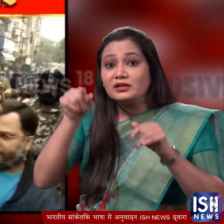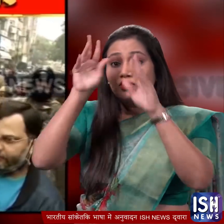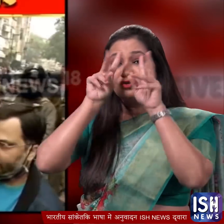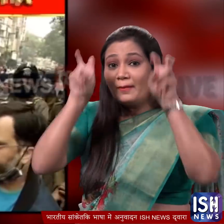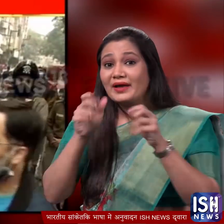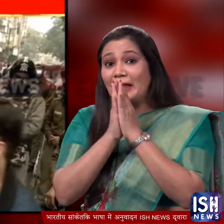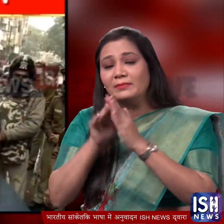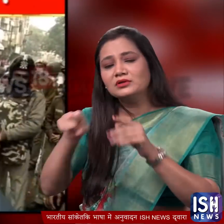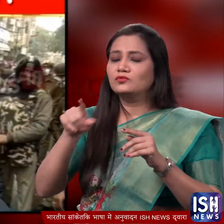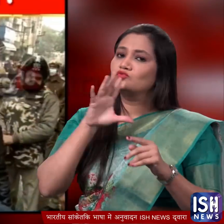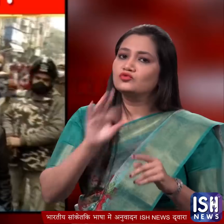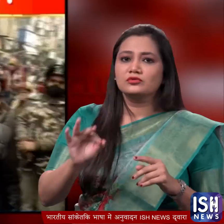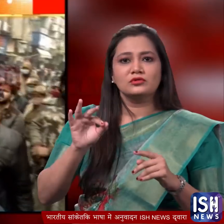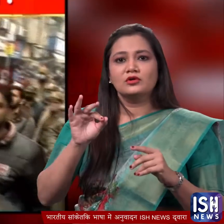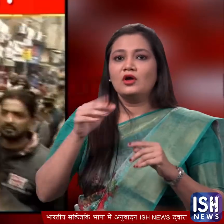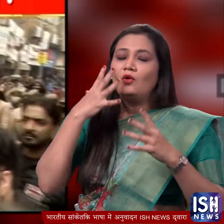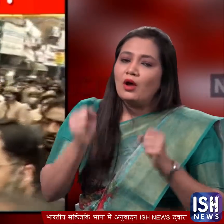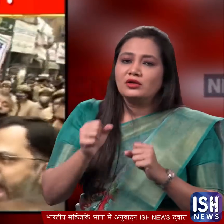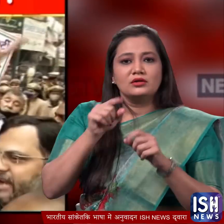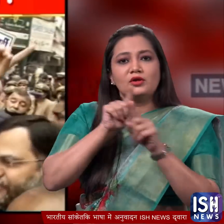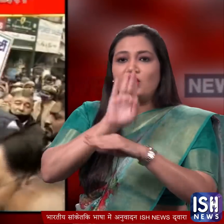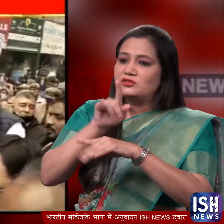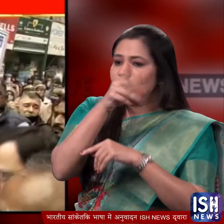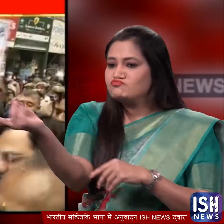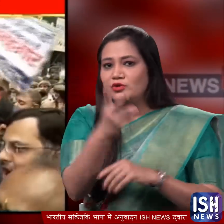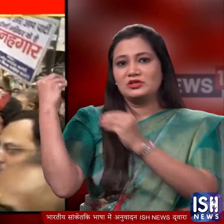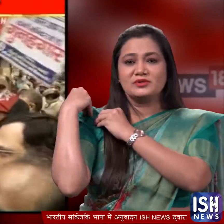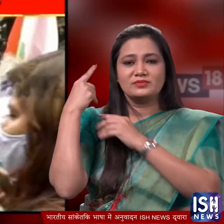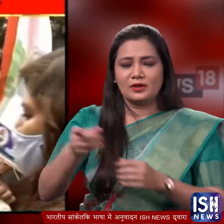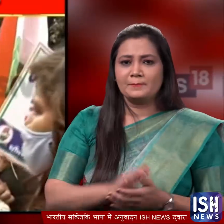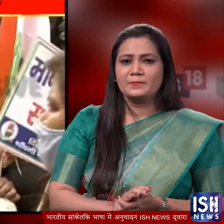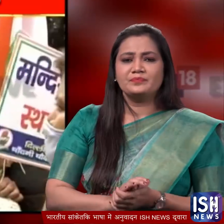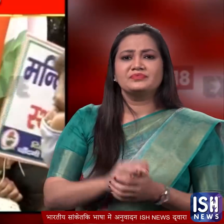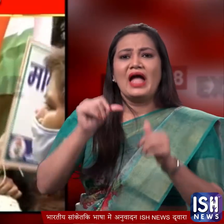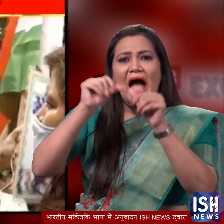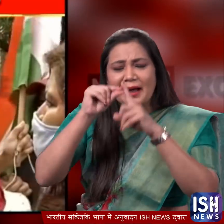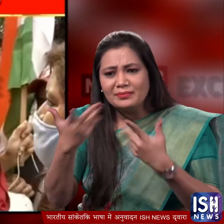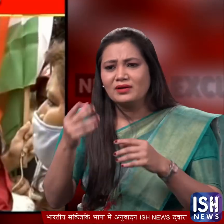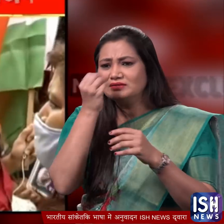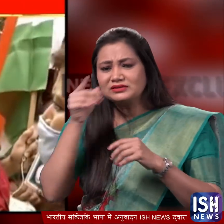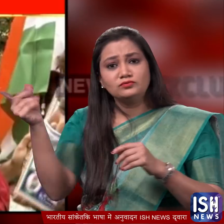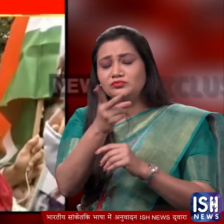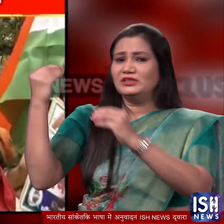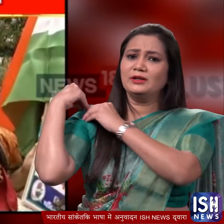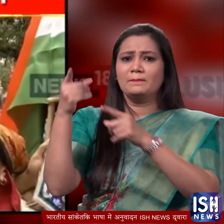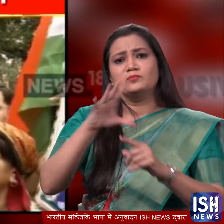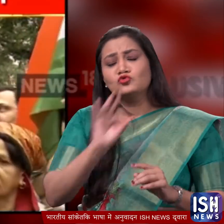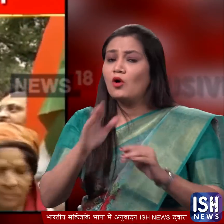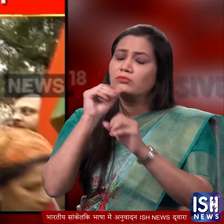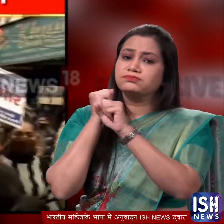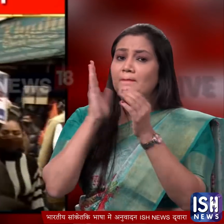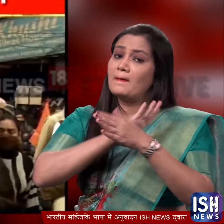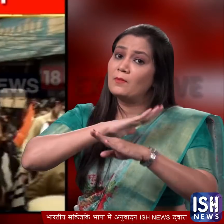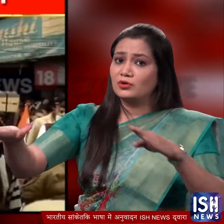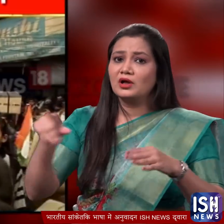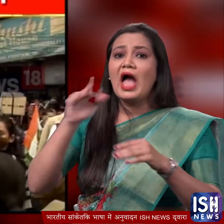पर कांग्रेस ने केजरीवाल सरकार और बीजेपी को घेरने का एक भी मौका नहीं गंवाया। आप पार्टी और बीजेपी ने मिलकर इस मंदिर को तोड़ा है, ये एक सच्चाई